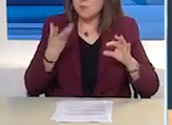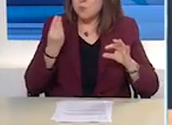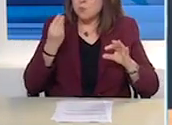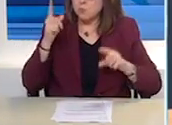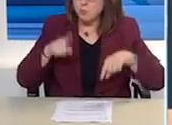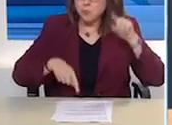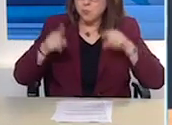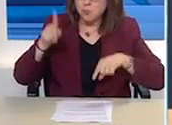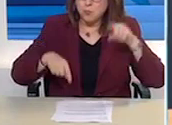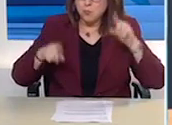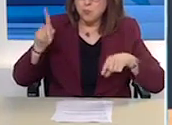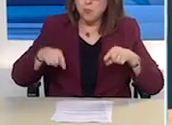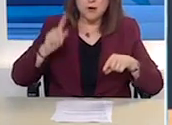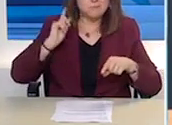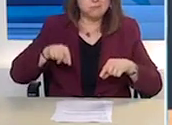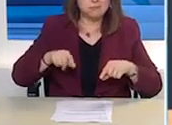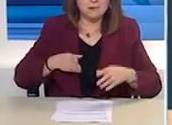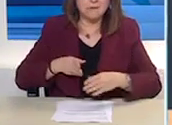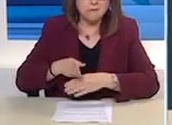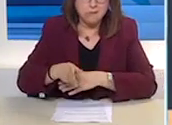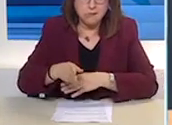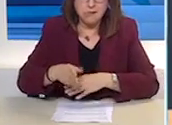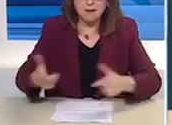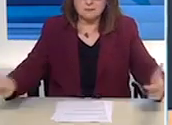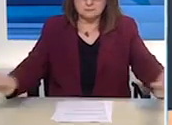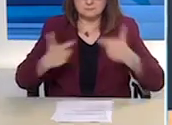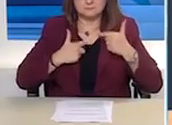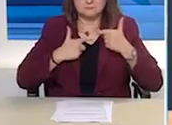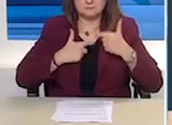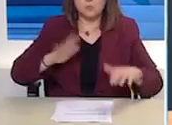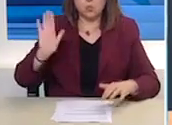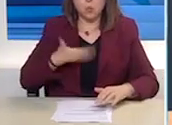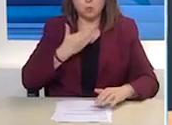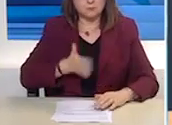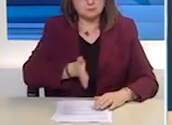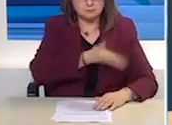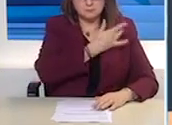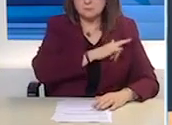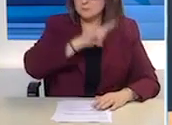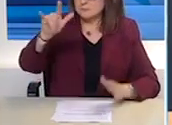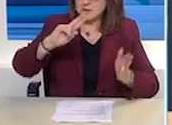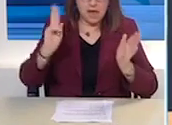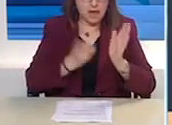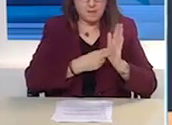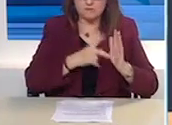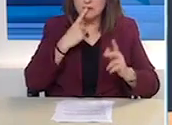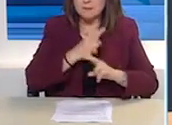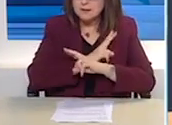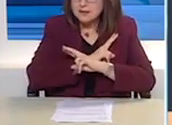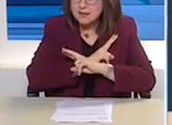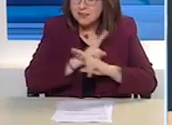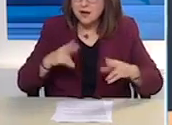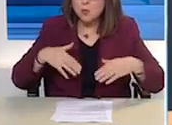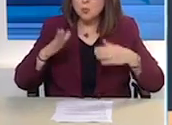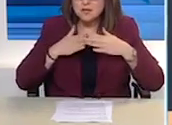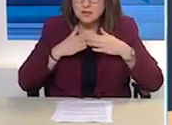κάποιοι συμπολίτες μας δεν τους επιτράπει να ταξιδέψουν. Είναι ξεκάθαρο ότι κανείς δεν μπορεί να ταξιδέψει με οποιονδήποτε τρόπο